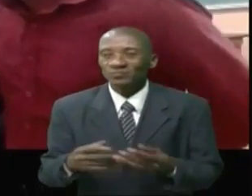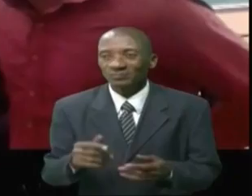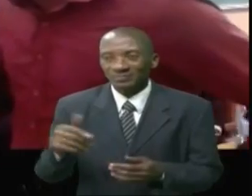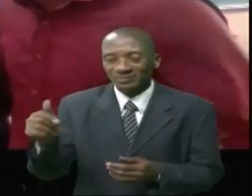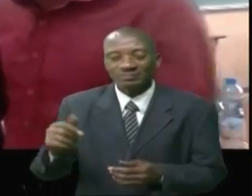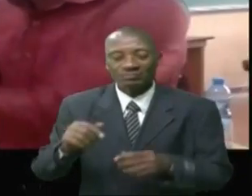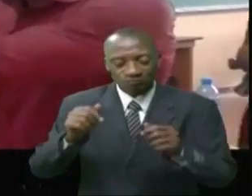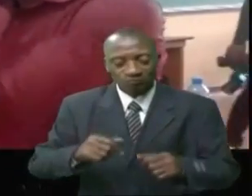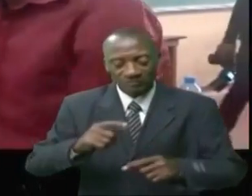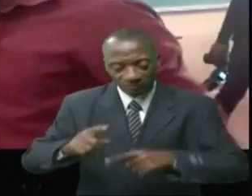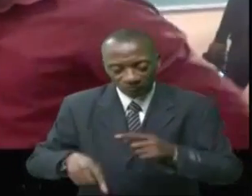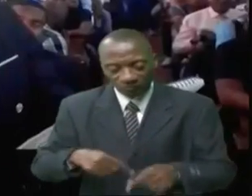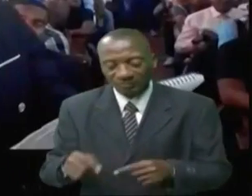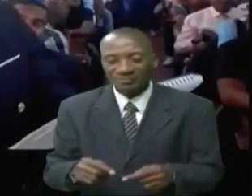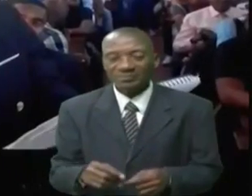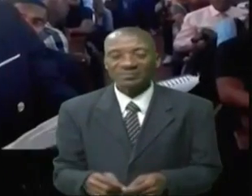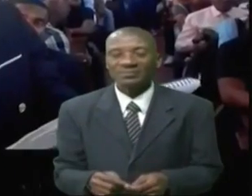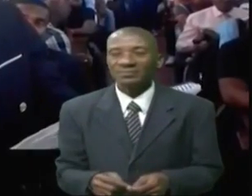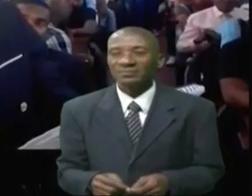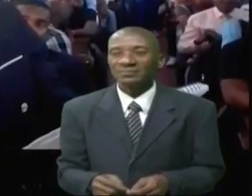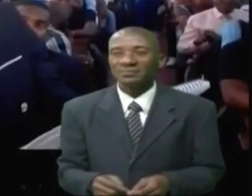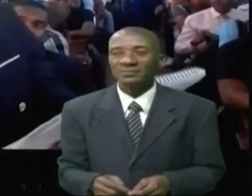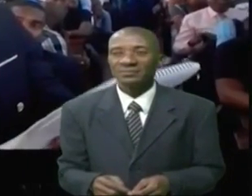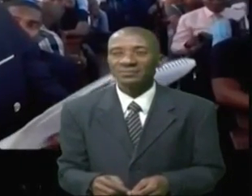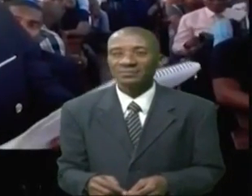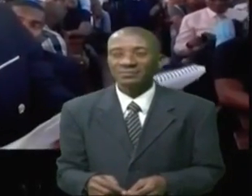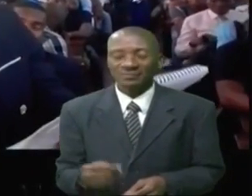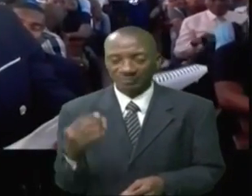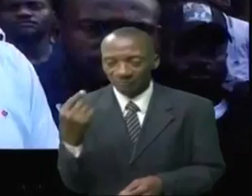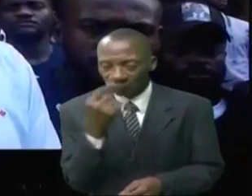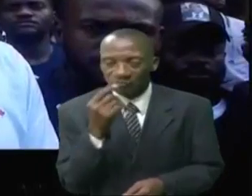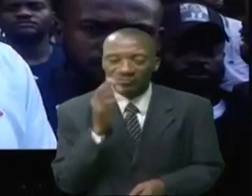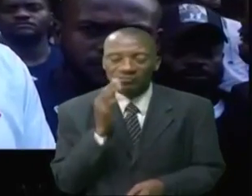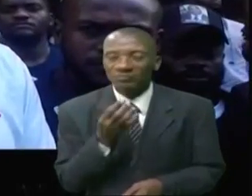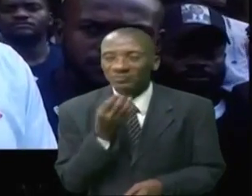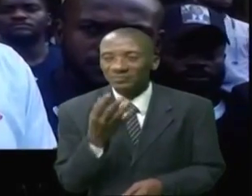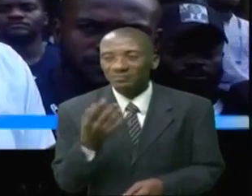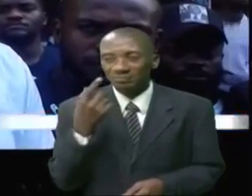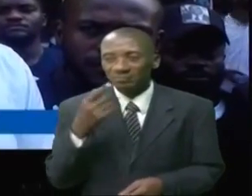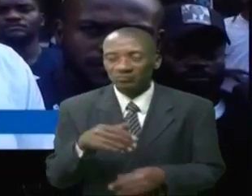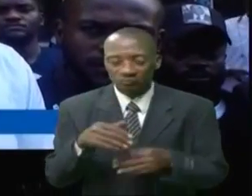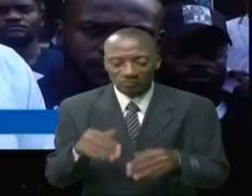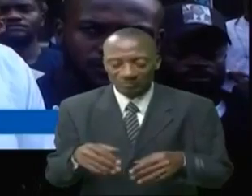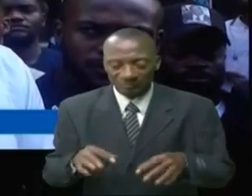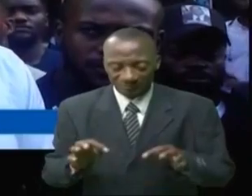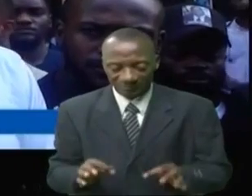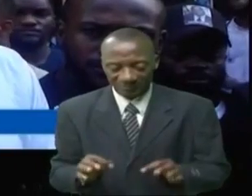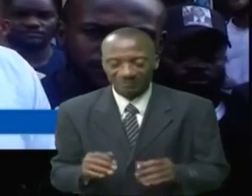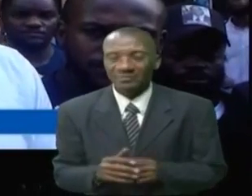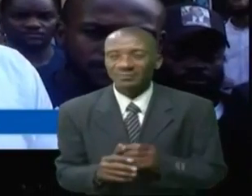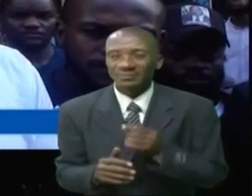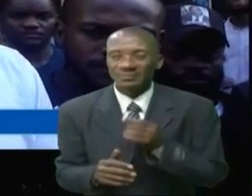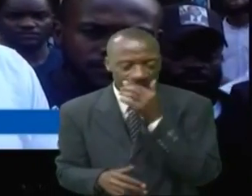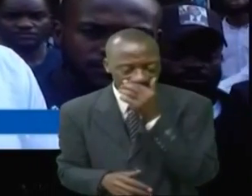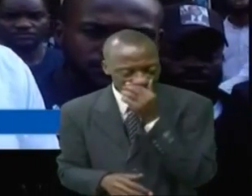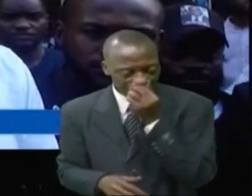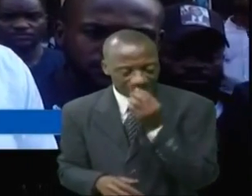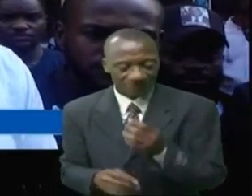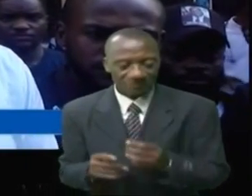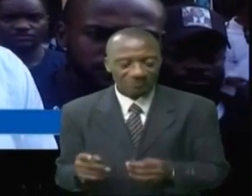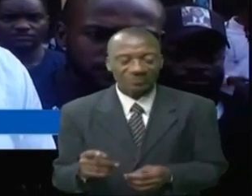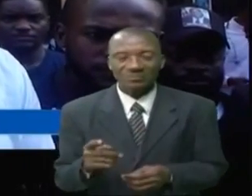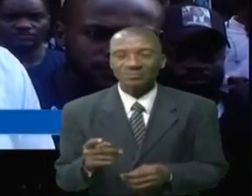ces projets qui visent la souveraineté alimentaire de notre pays. Il était question actuellement de pouvoir s'armer